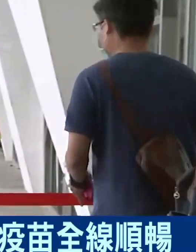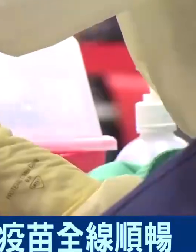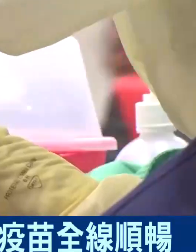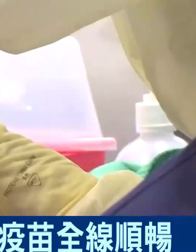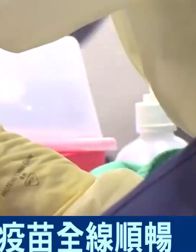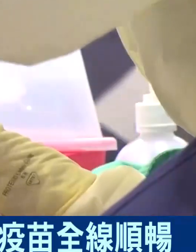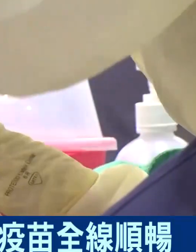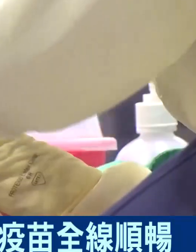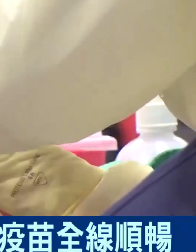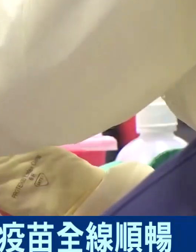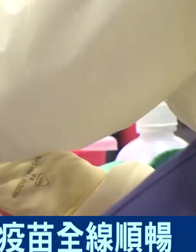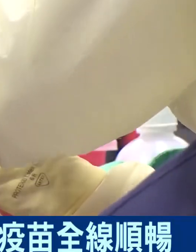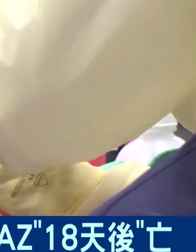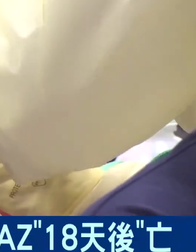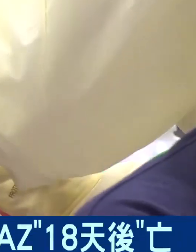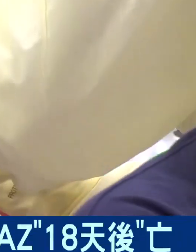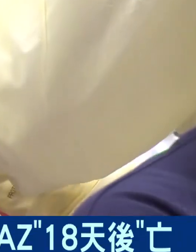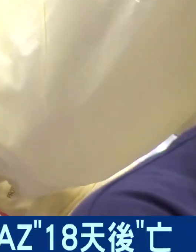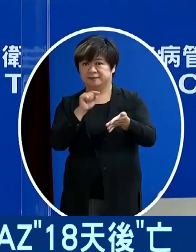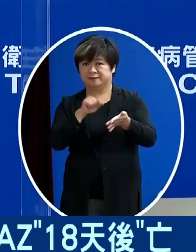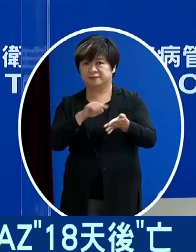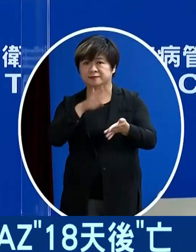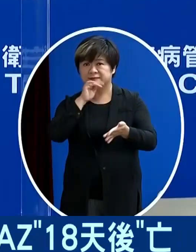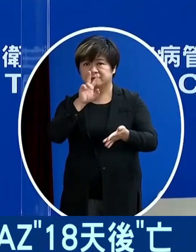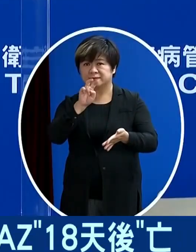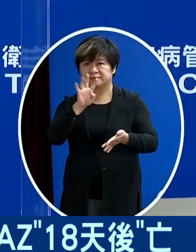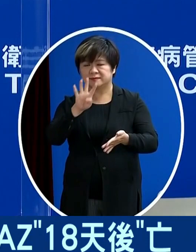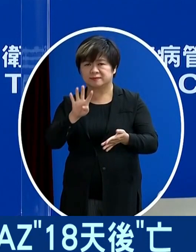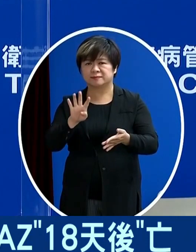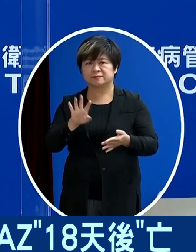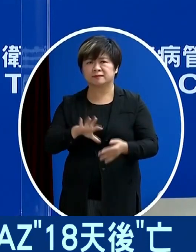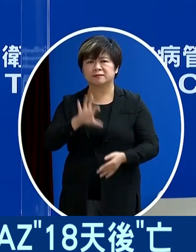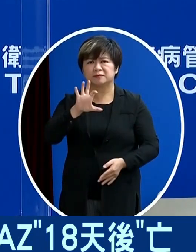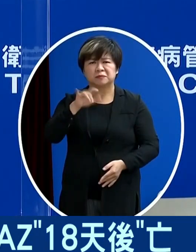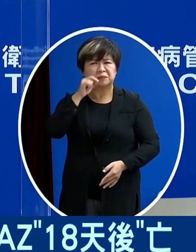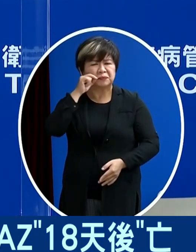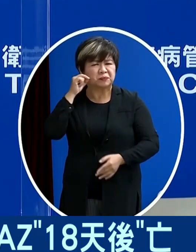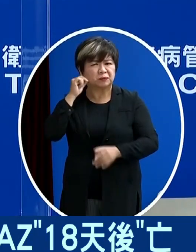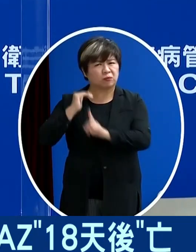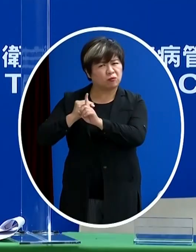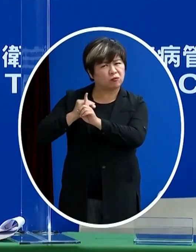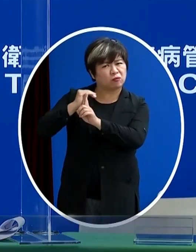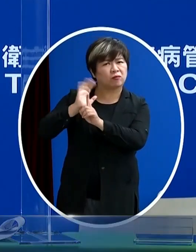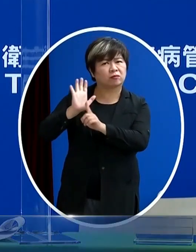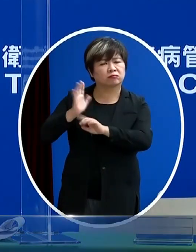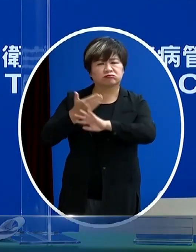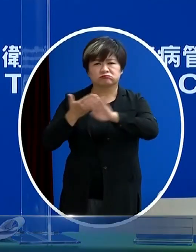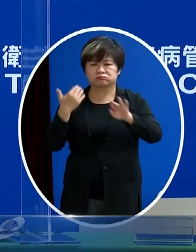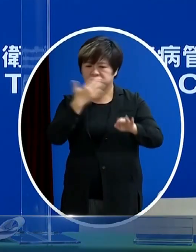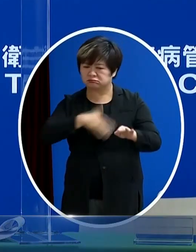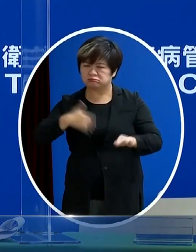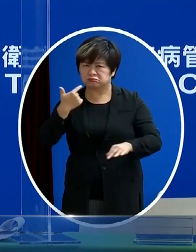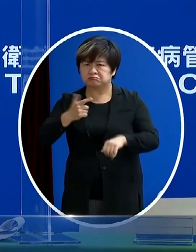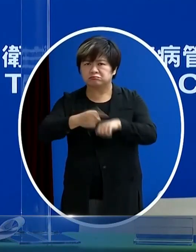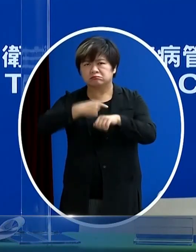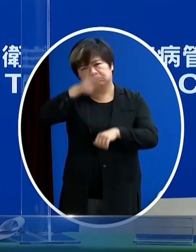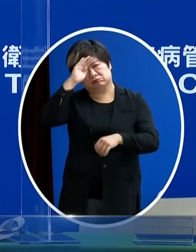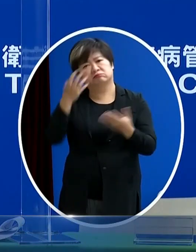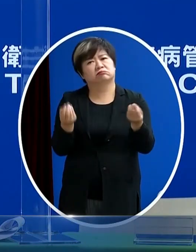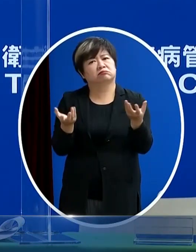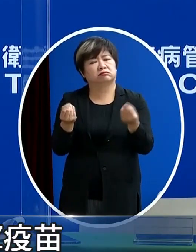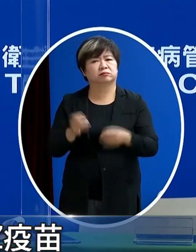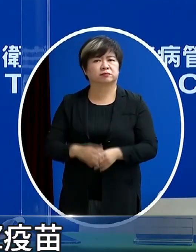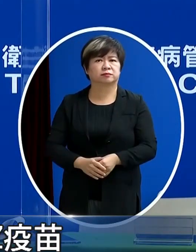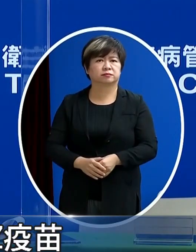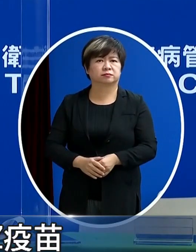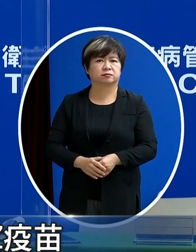现在施打疫苗出现新的死亡个案， 尿酸纤维的偏高。那没有其他的慢性病史，那